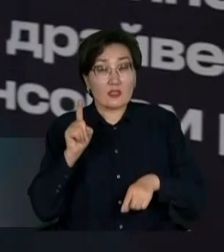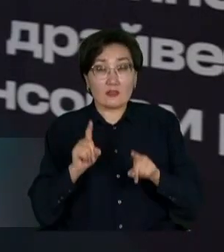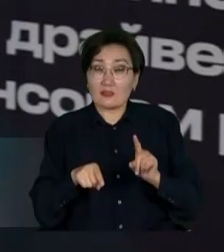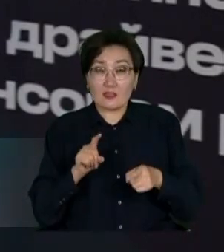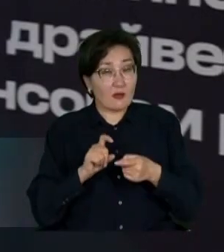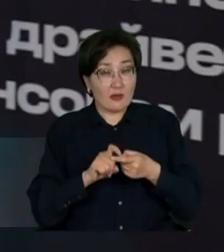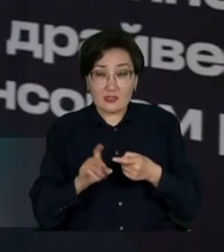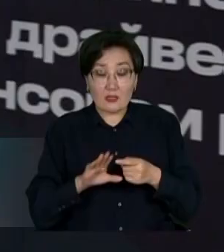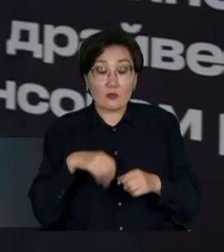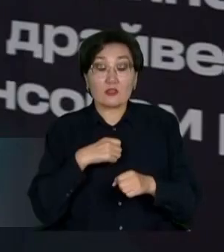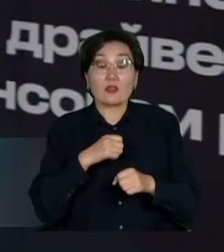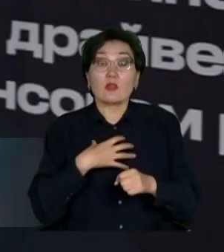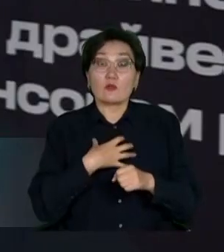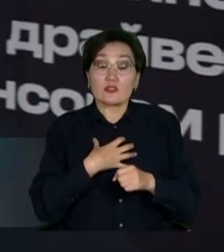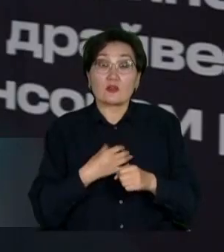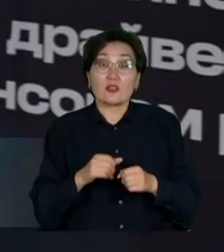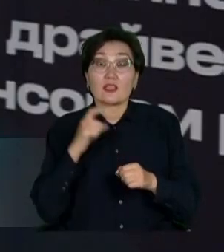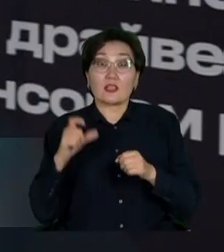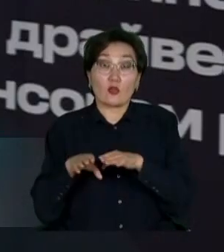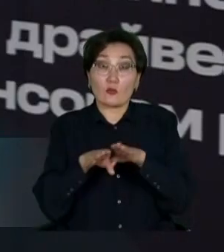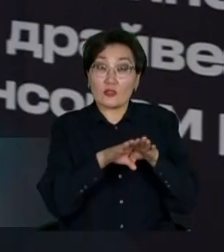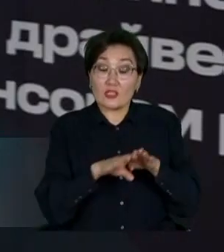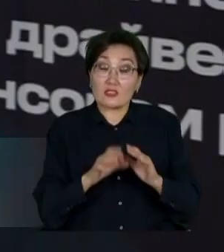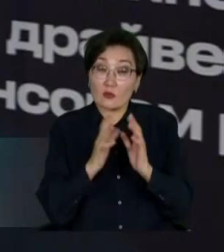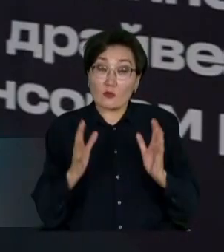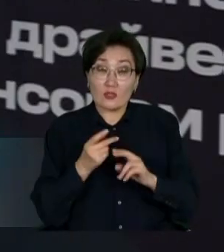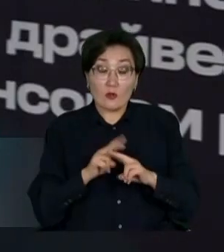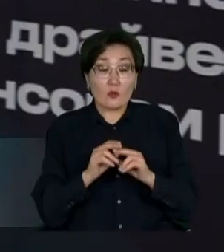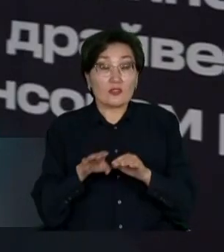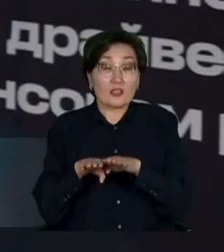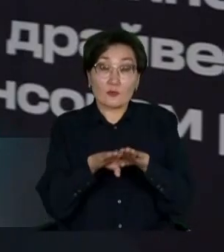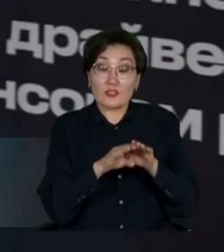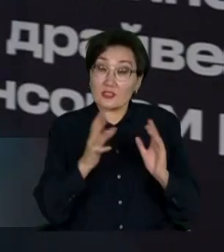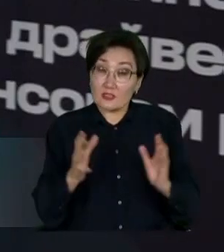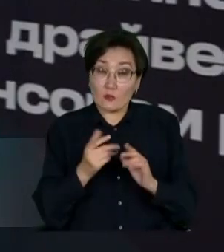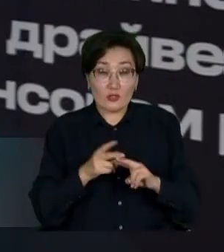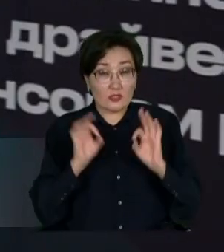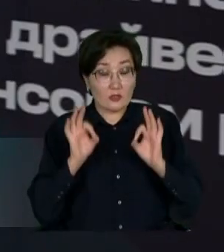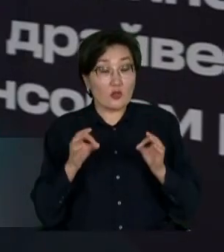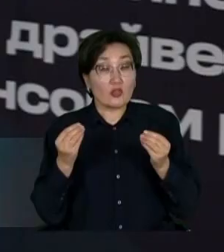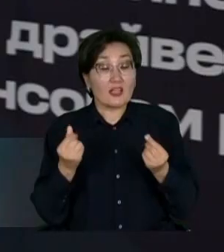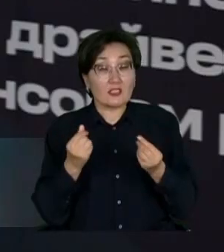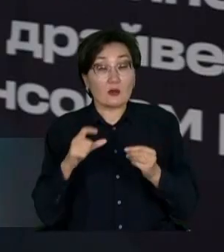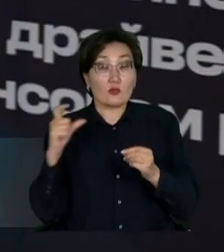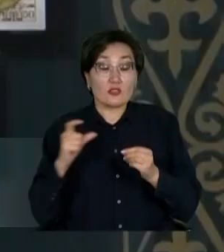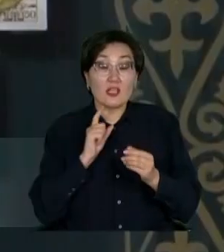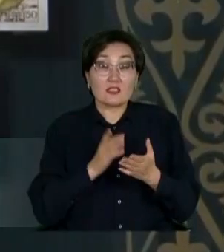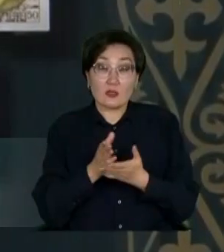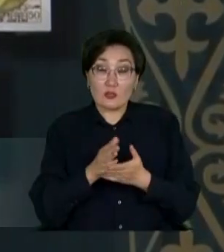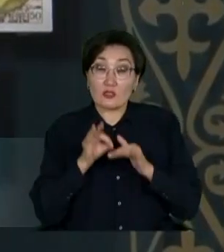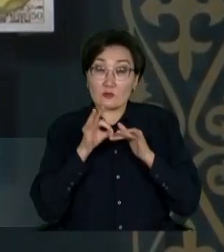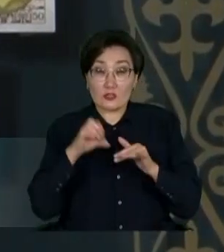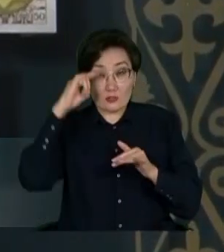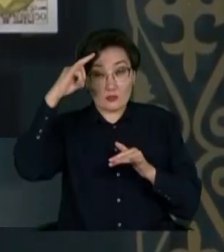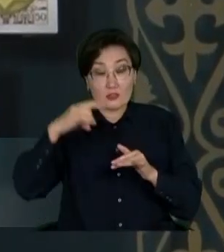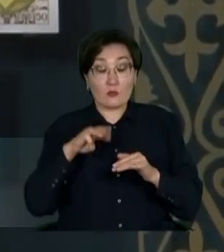емес. Ең маңызды экономикада теңгерімді сақтау. Міне осы теңгерімділікті сақтау ол дұрыс қаржылық экономикалық саясатпен жүргізіледі. Қазақстанның